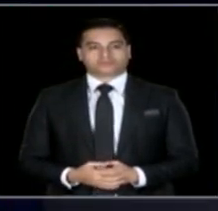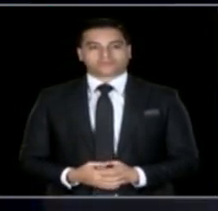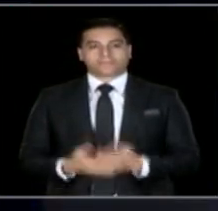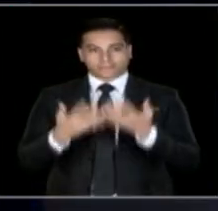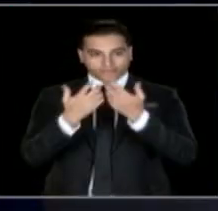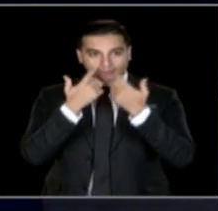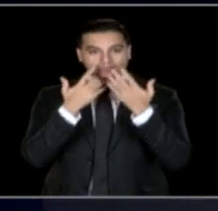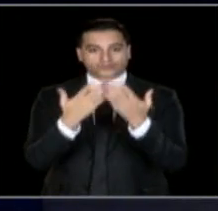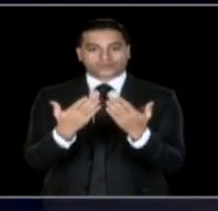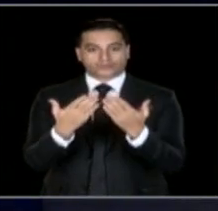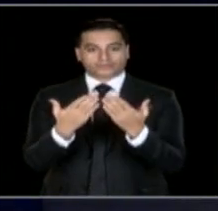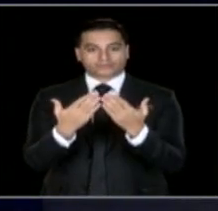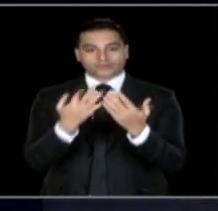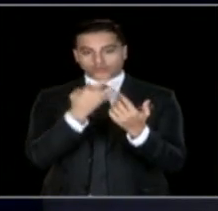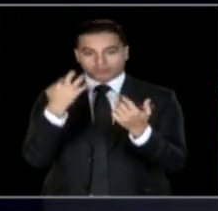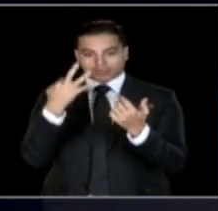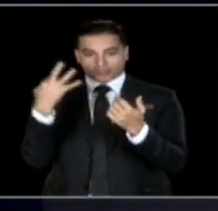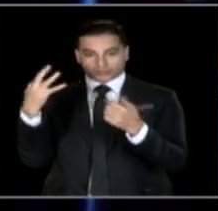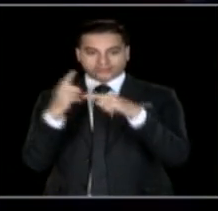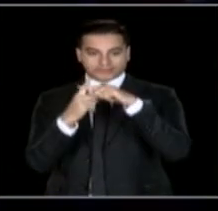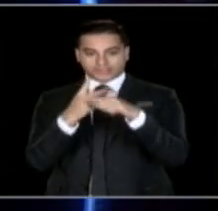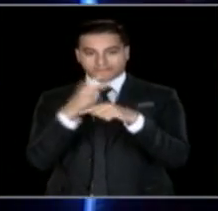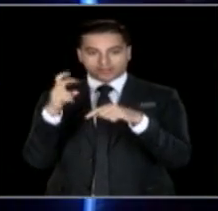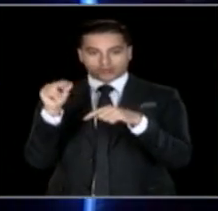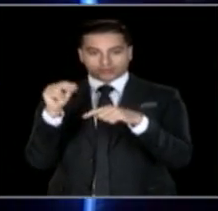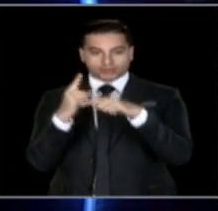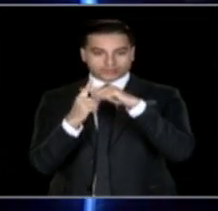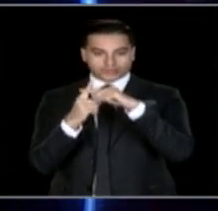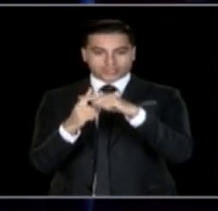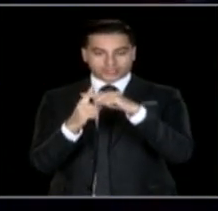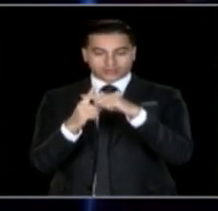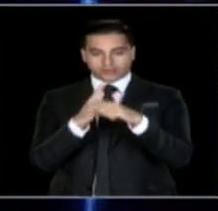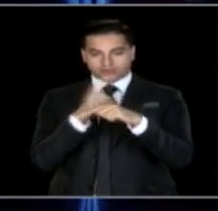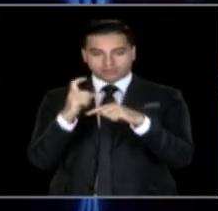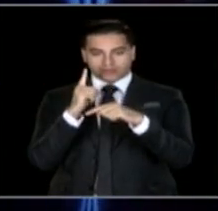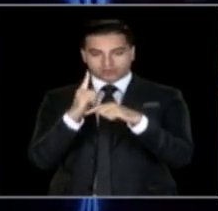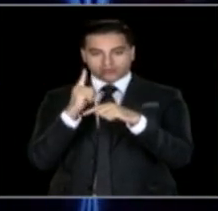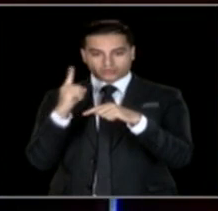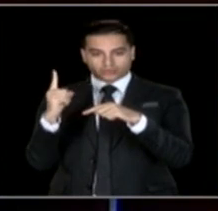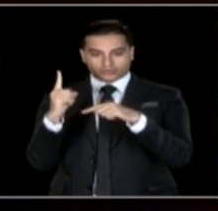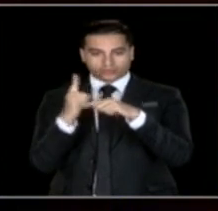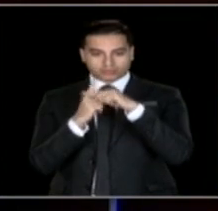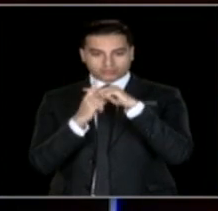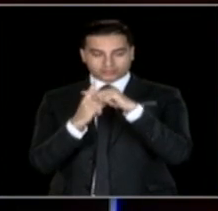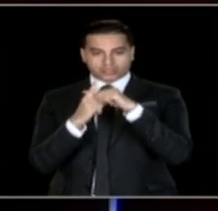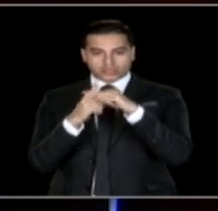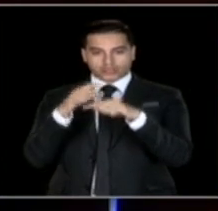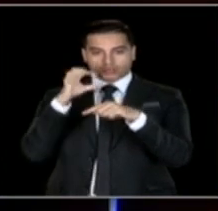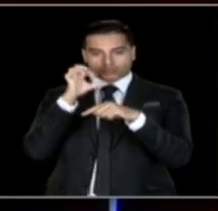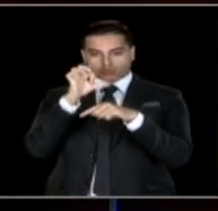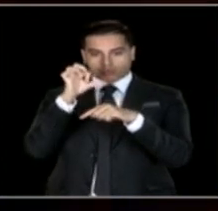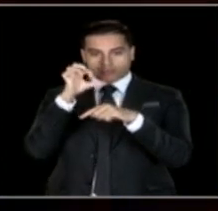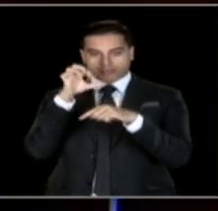حل المسألة الآتية: 333 زائد 220